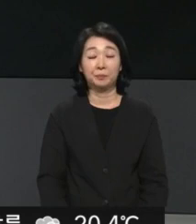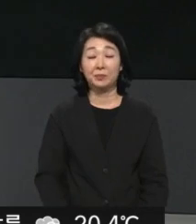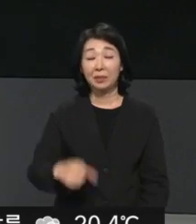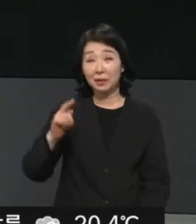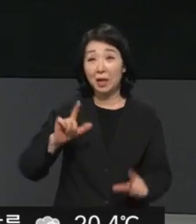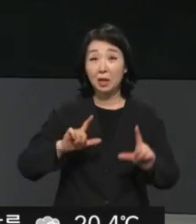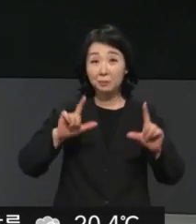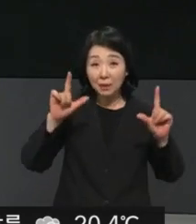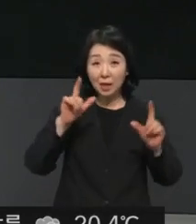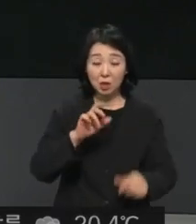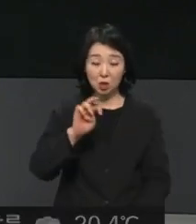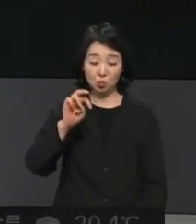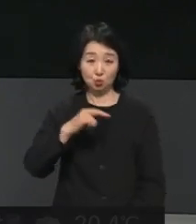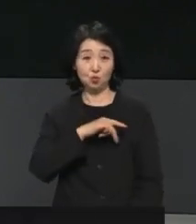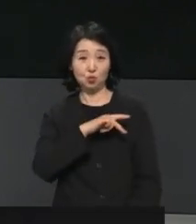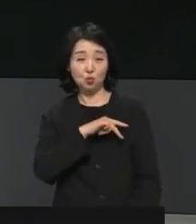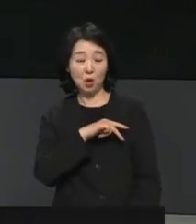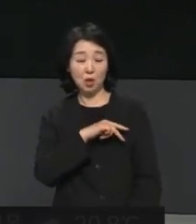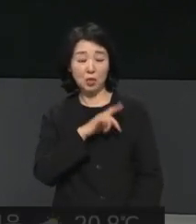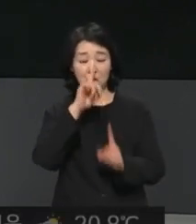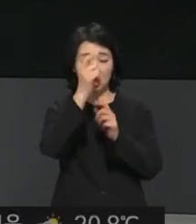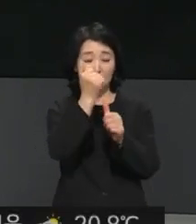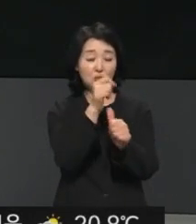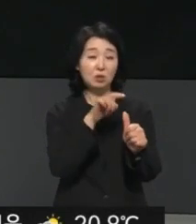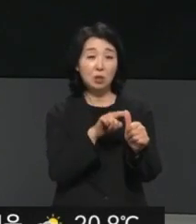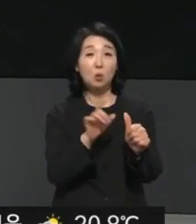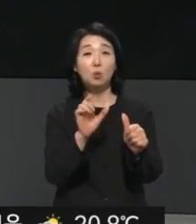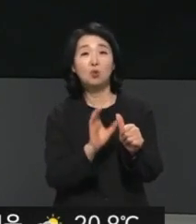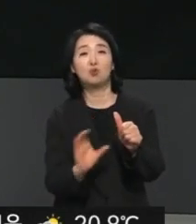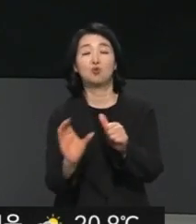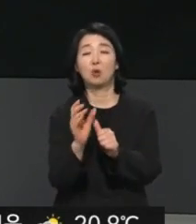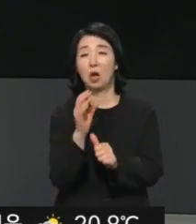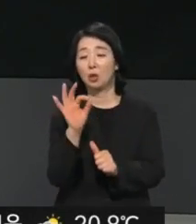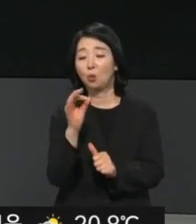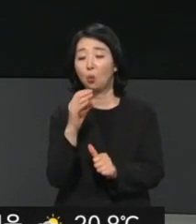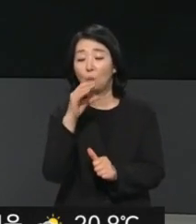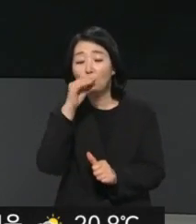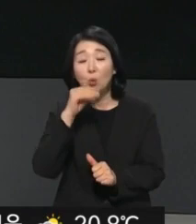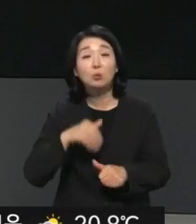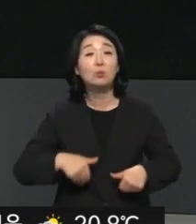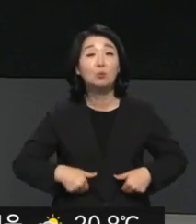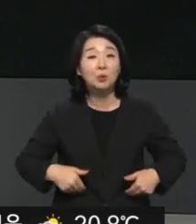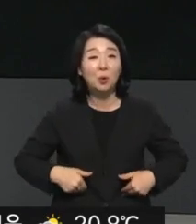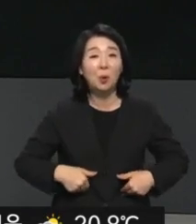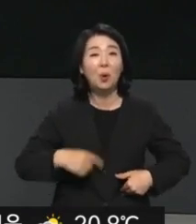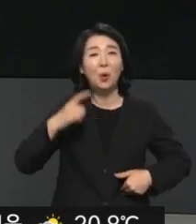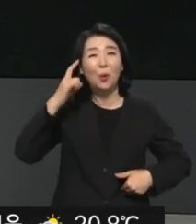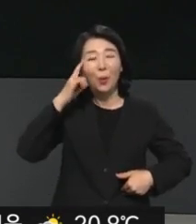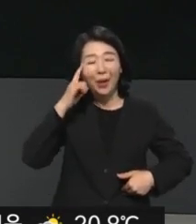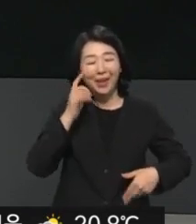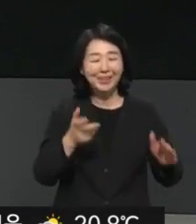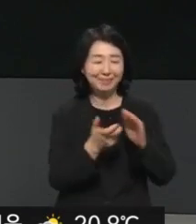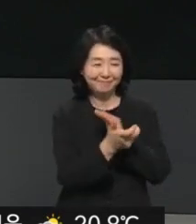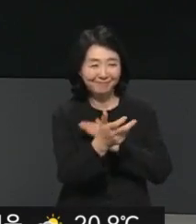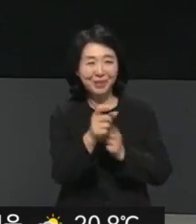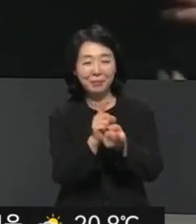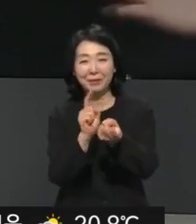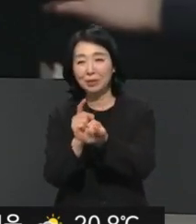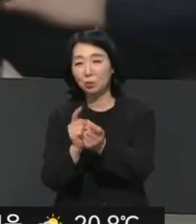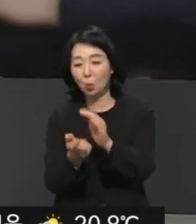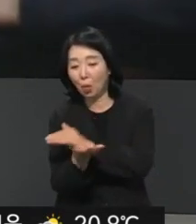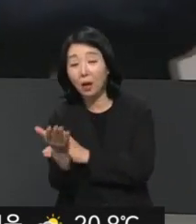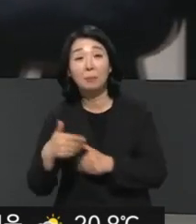의원은 이 전 부총장과의 통화에서 오늘 빨리 추가로 봉투가 필요하다. 그래야 회관을 돌아다니면서 만나서